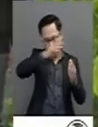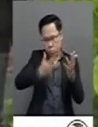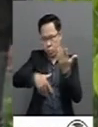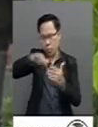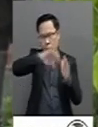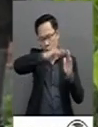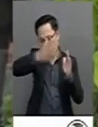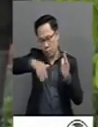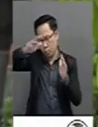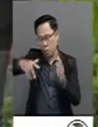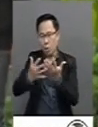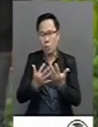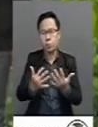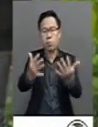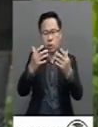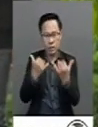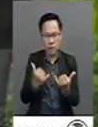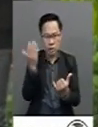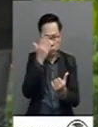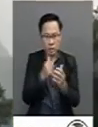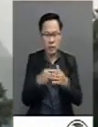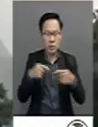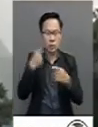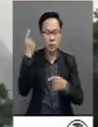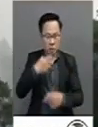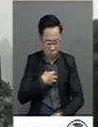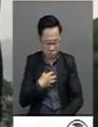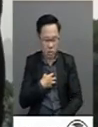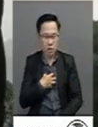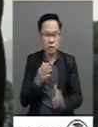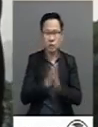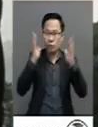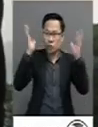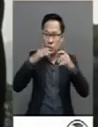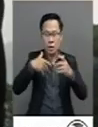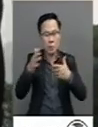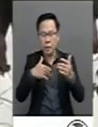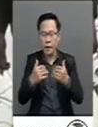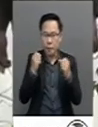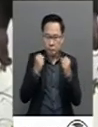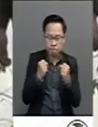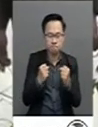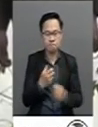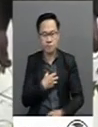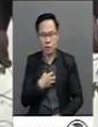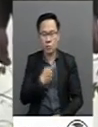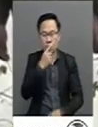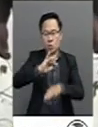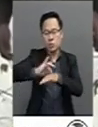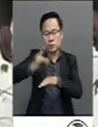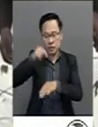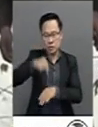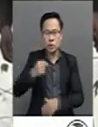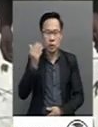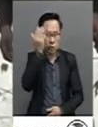ครึ้มฟ้าครึ้มฝนอยู่นะคะแต่ว่านักท่องเที่ยวก็ไม่หวั่นค่ะก็ยังคงเดินทางมาเพราะว่าประทับใจชื่นชอบสภาพธรรมชาติที่นี่น